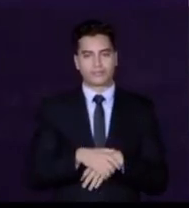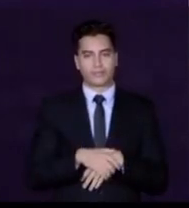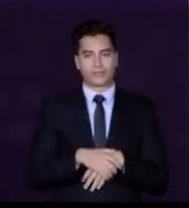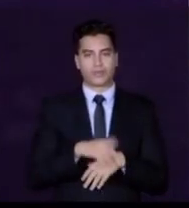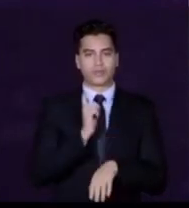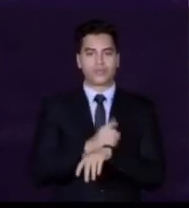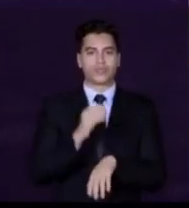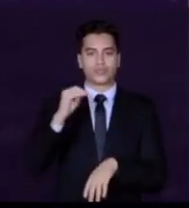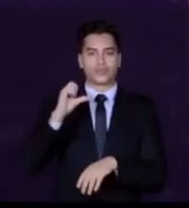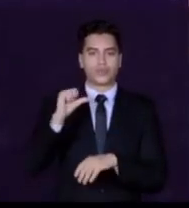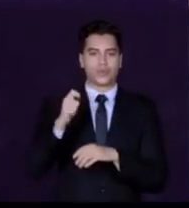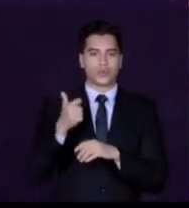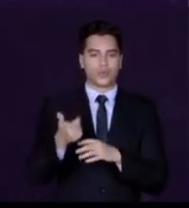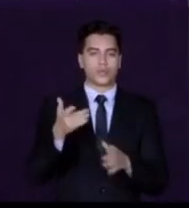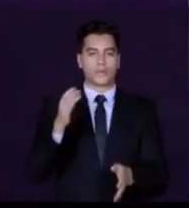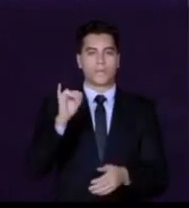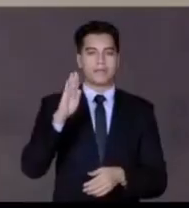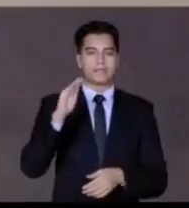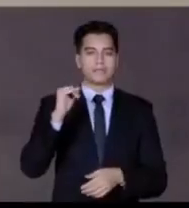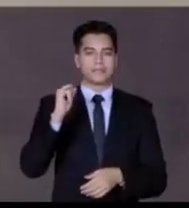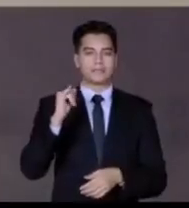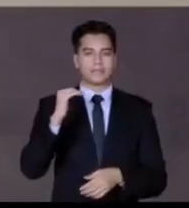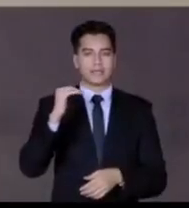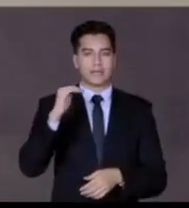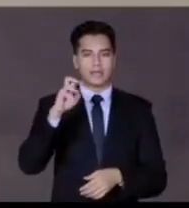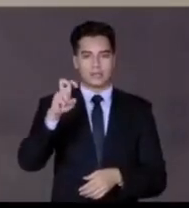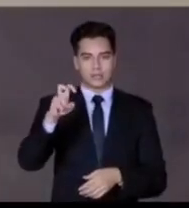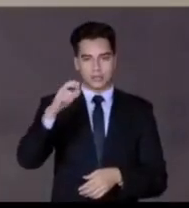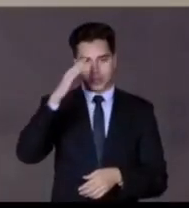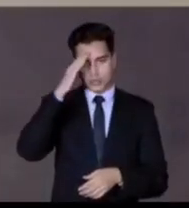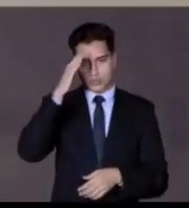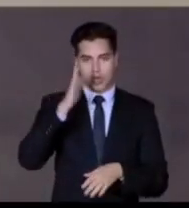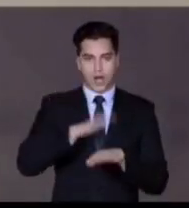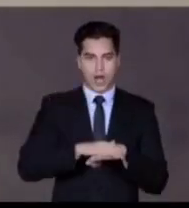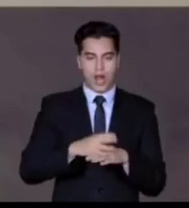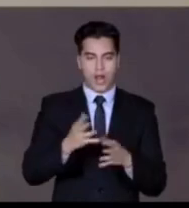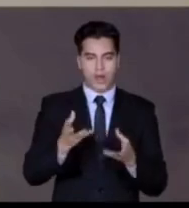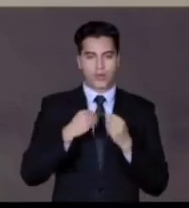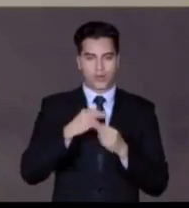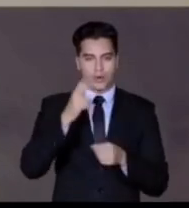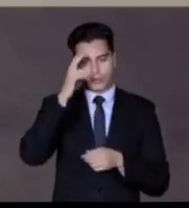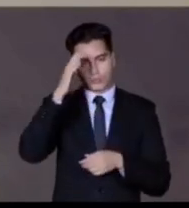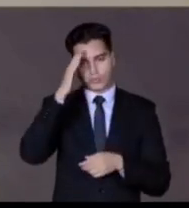مسيحة، المفوض العام لحزب التجمع الوطني الفرنسي. شكرا جزيلا لك.